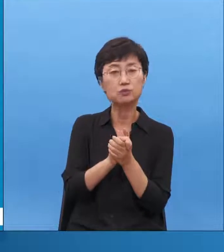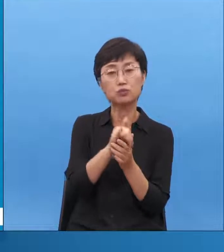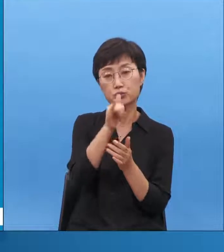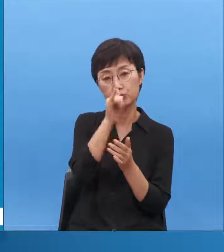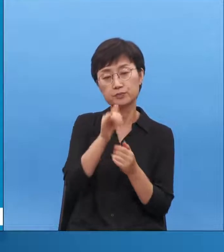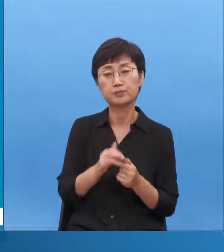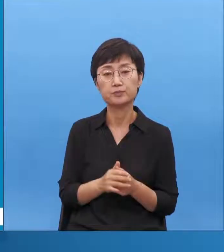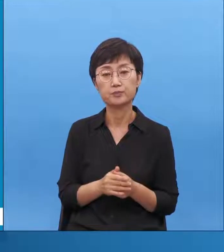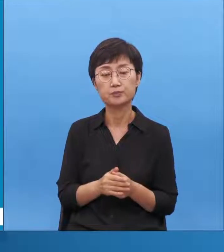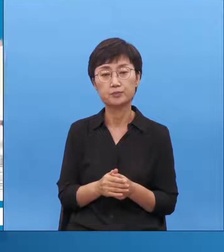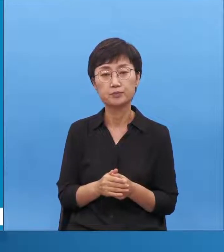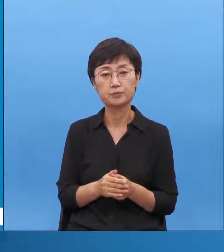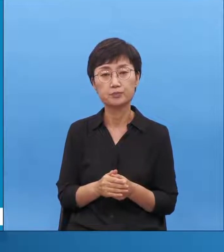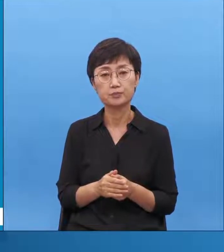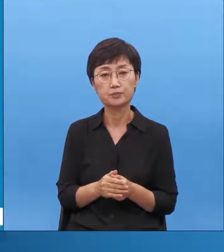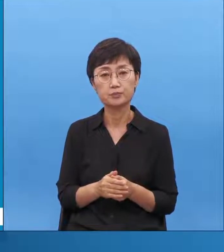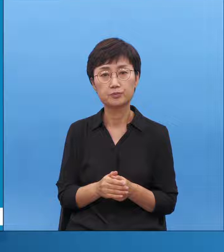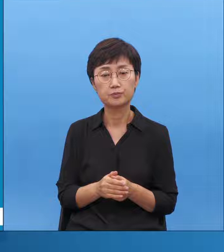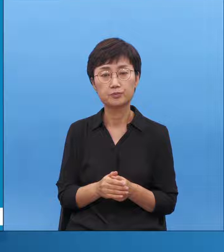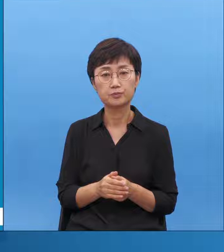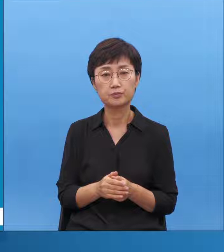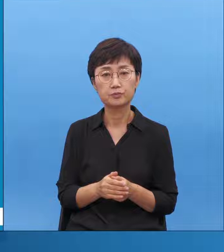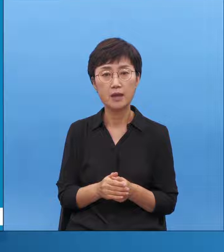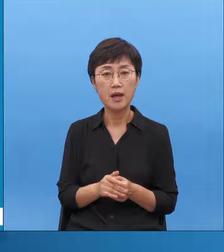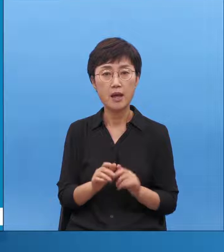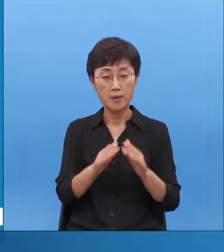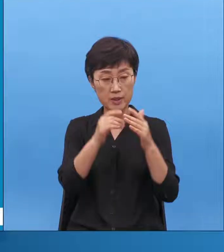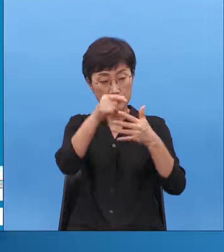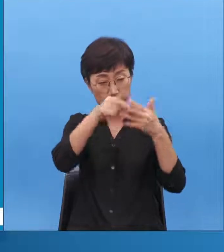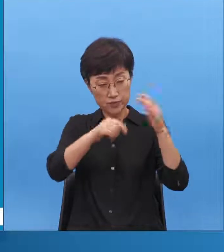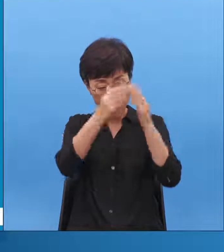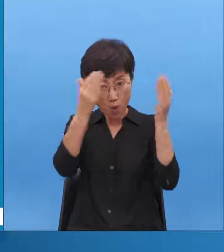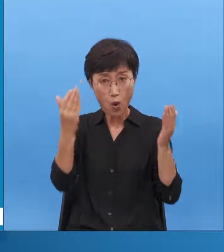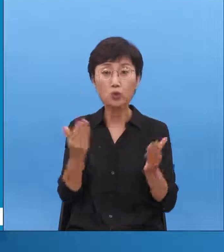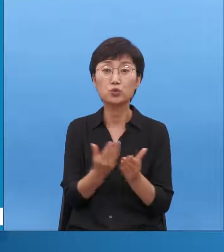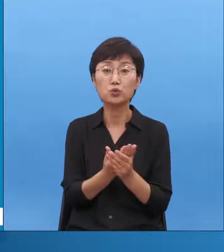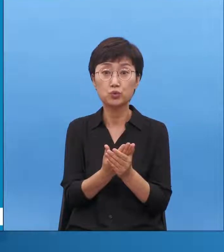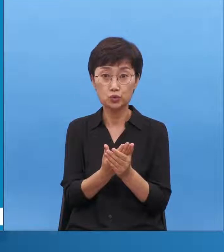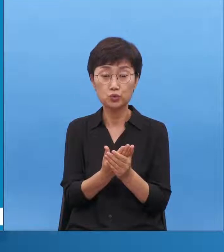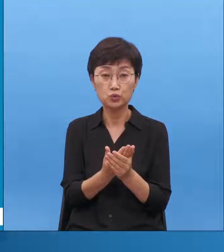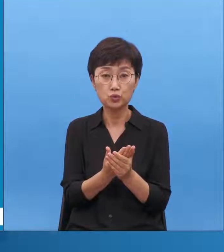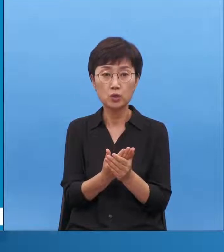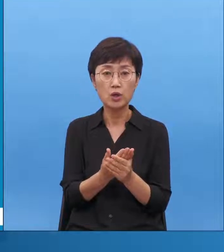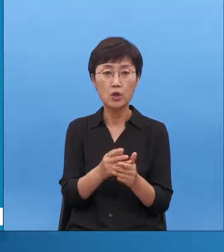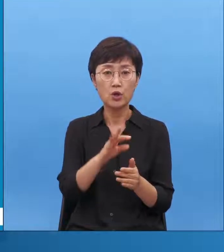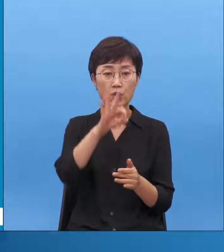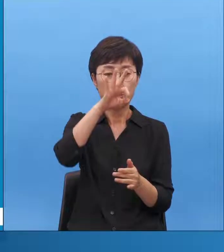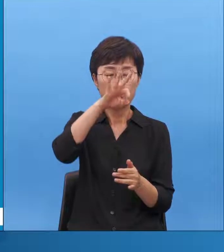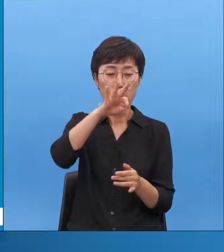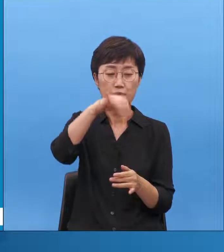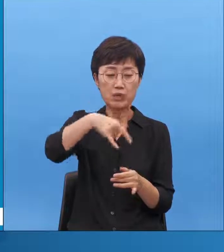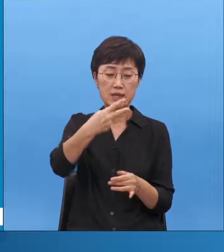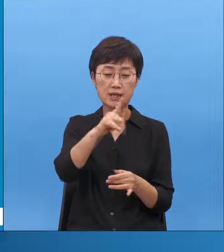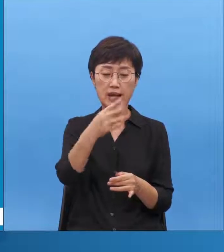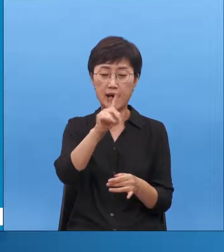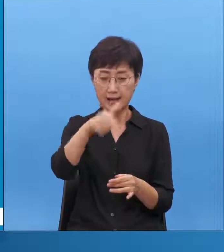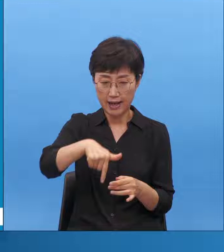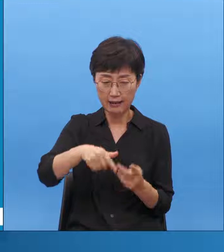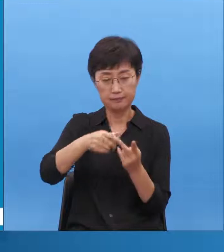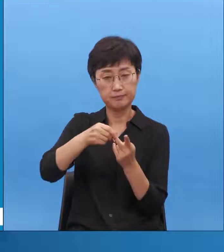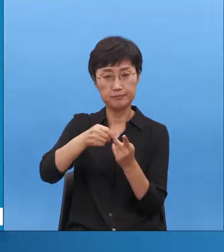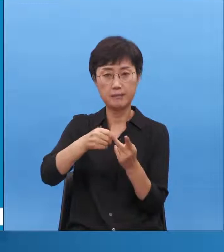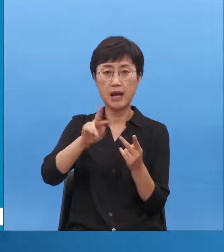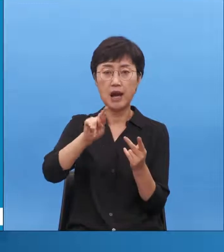이어집니다. WRC 메시지를 포함한 모든 일정은 전도협회 공식 채널 유튜브 위다락과 RUTC